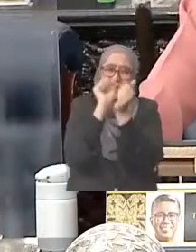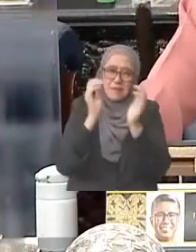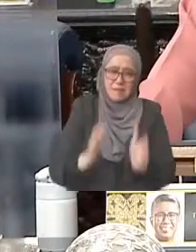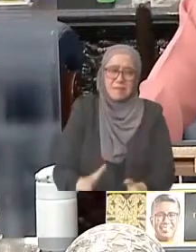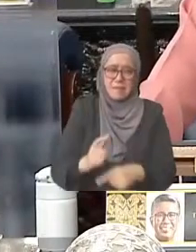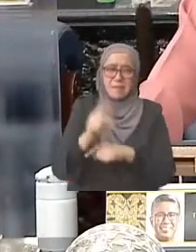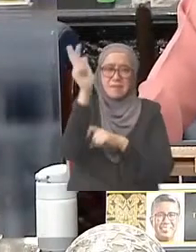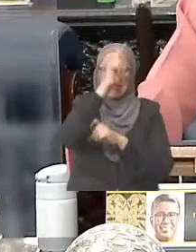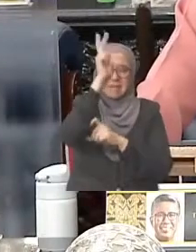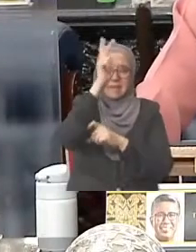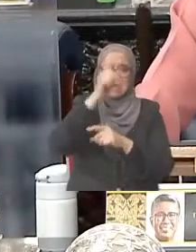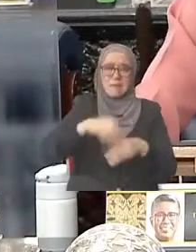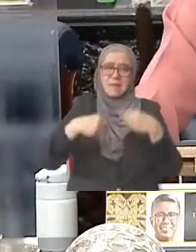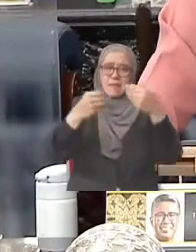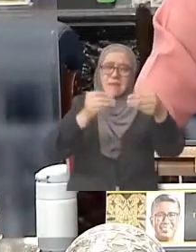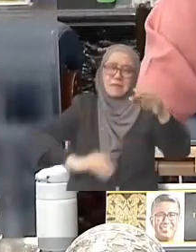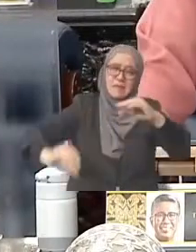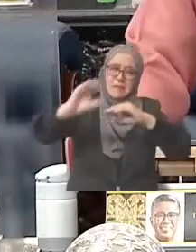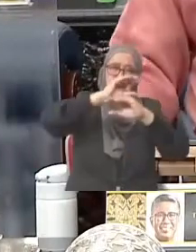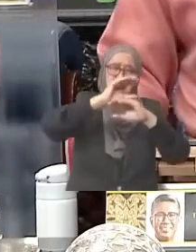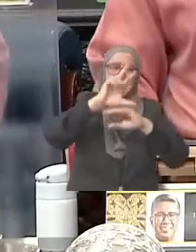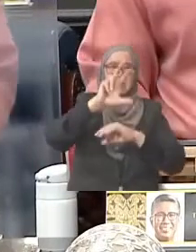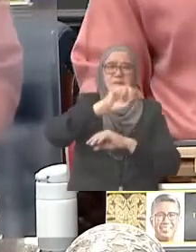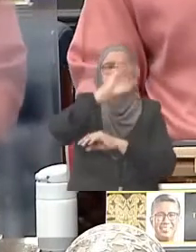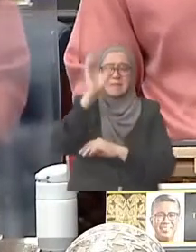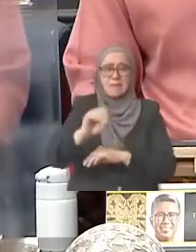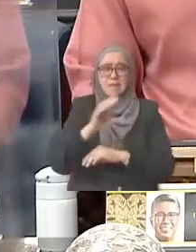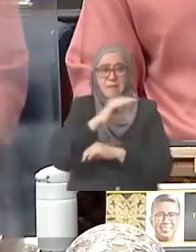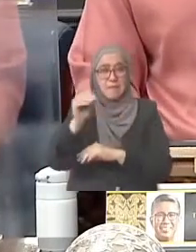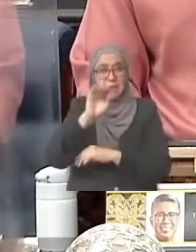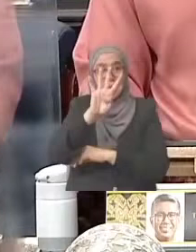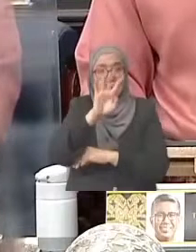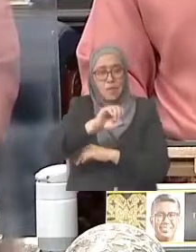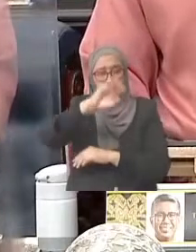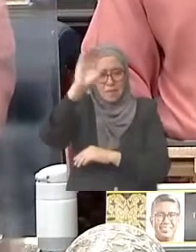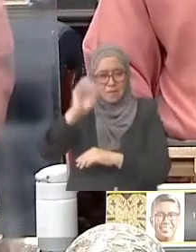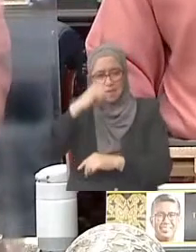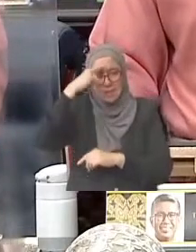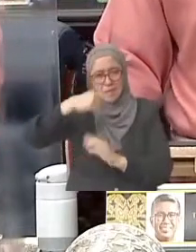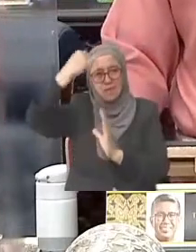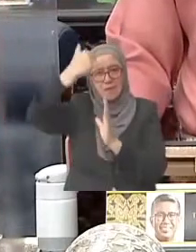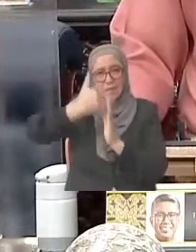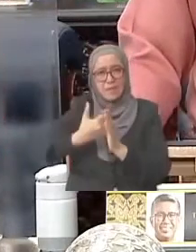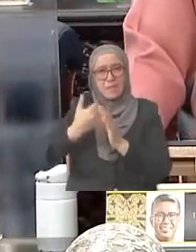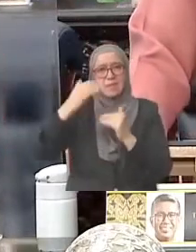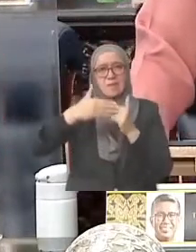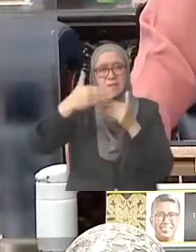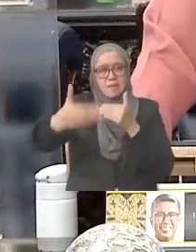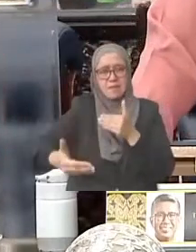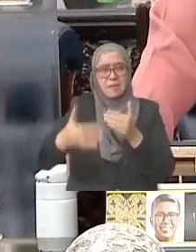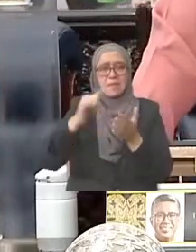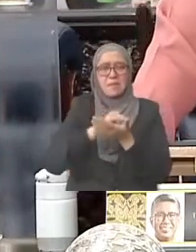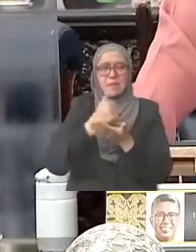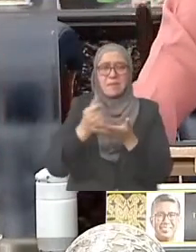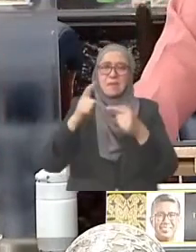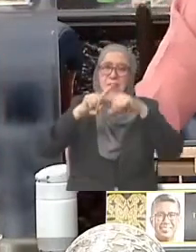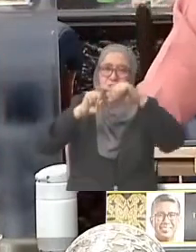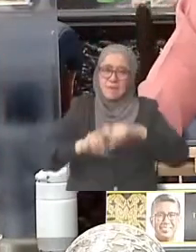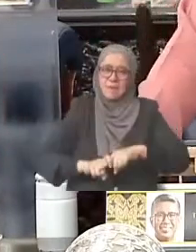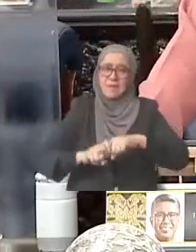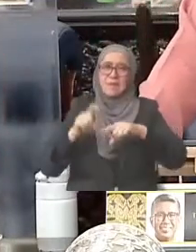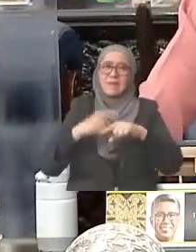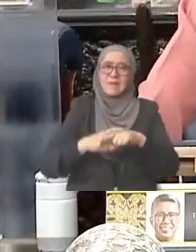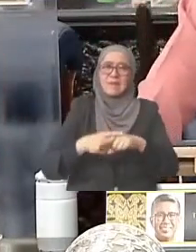gaji bulanan bagi tempo enam bulan pertama dan 40 ratus bagi enam bulan berikutnya tetap lo kepada pekerjaan bergaji